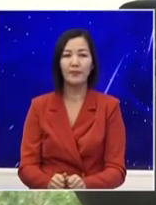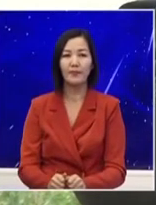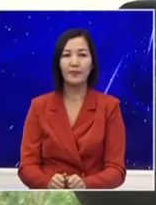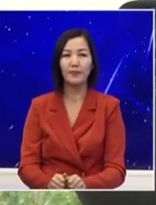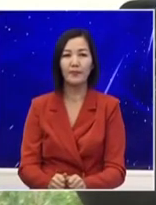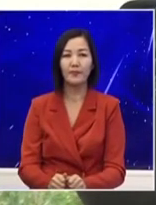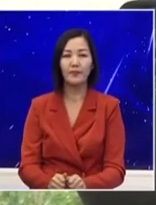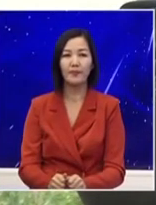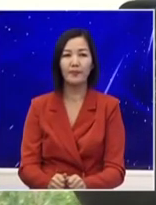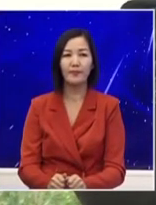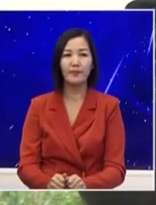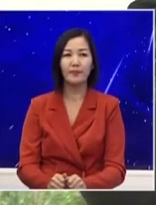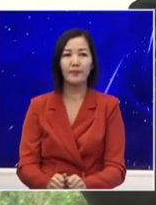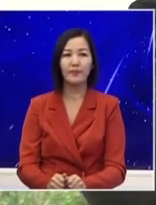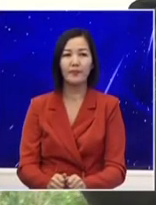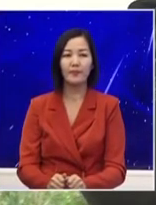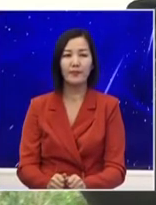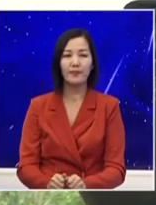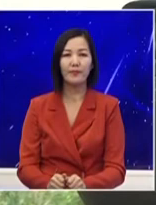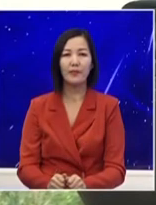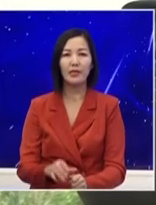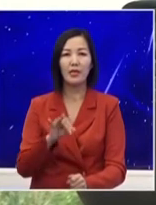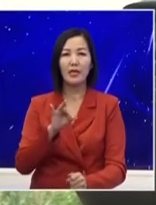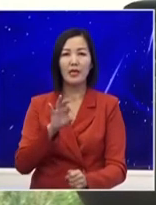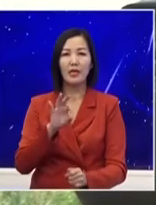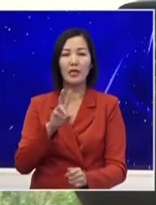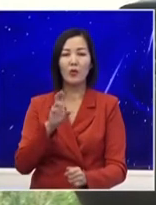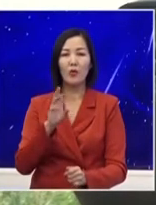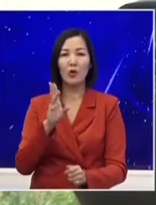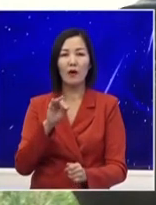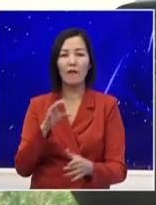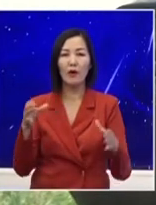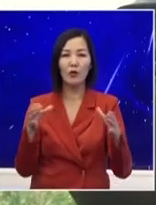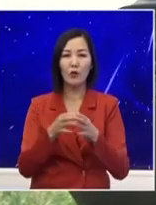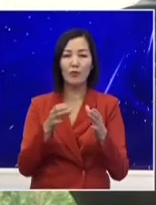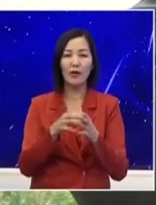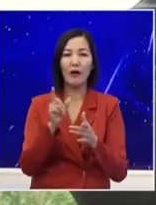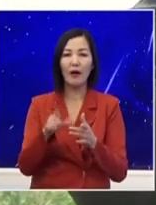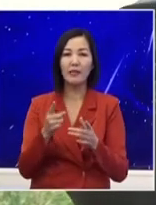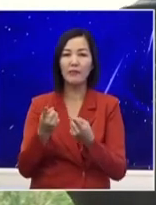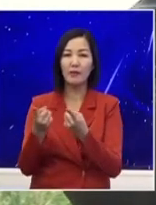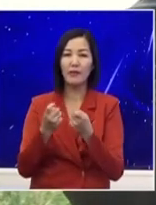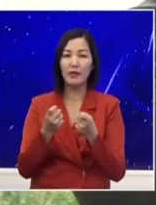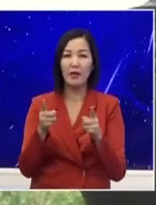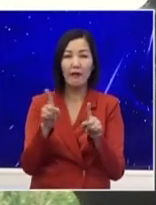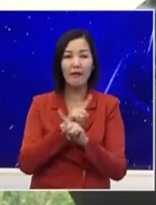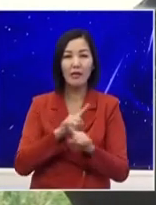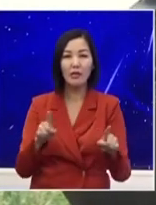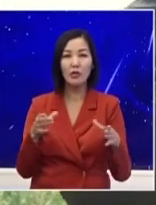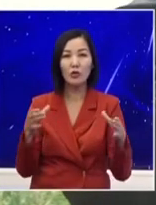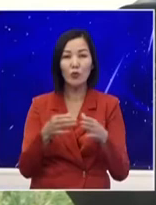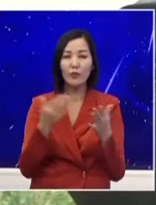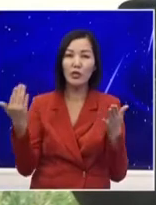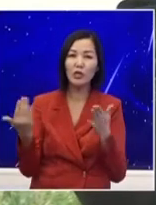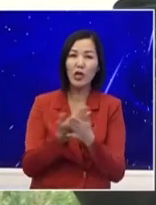Интересна методика. Иегова куәгерлері ұйымның адамдарды арбау тәсілі ерекше. Олар тобына жаңа